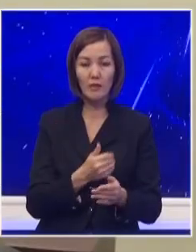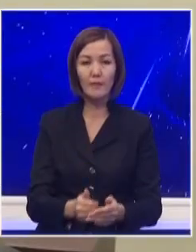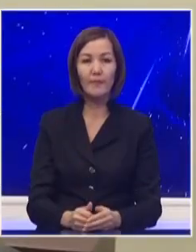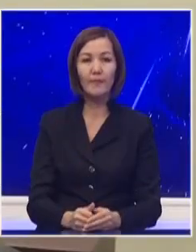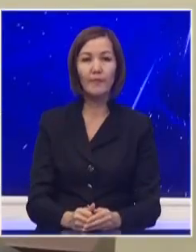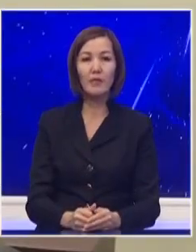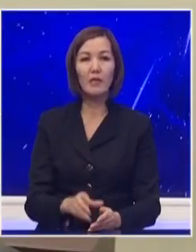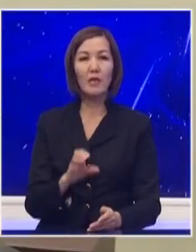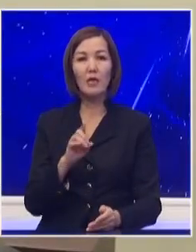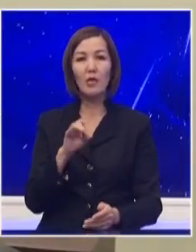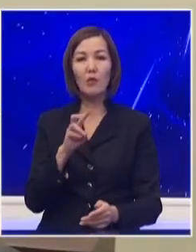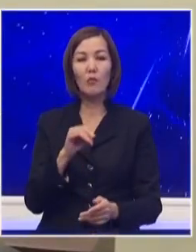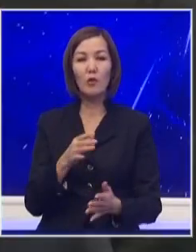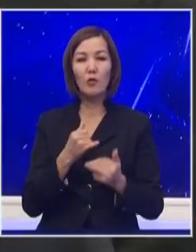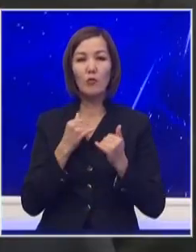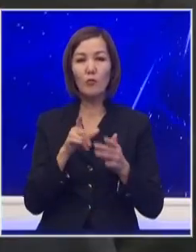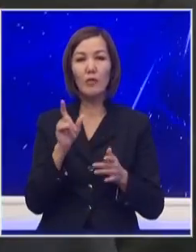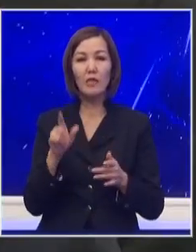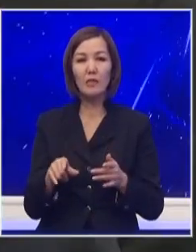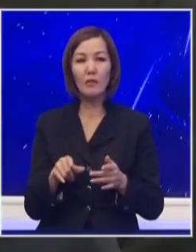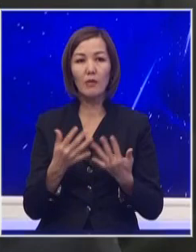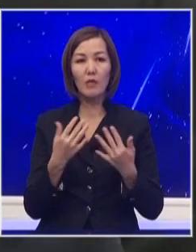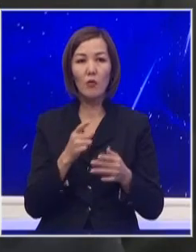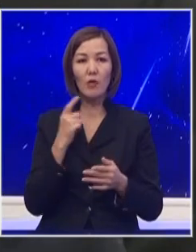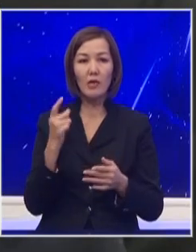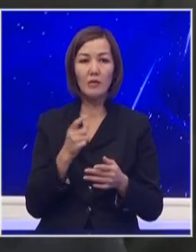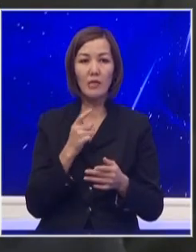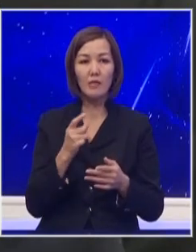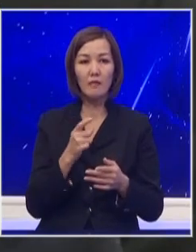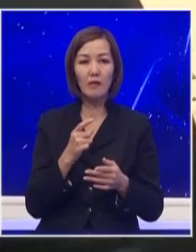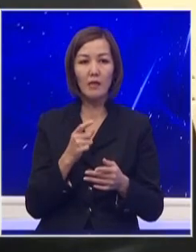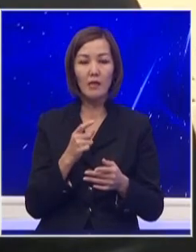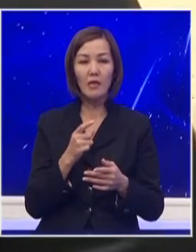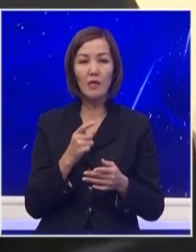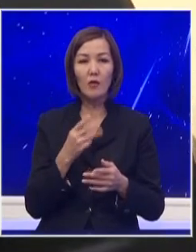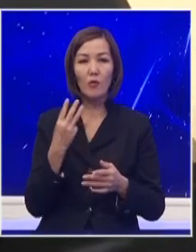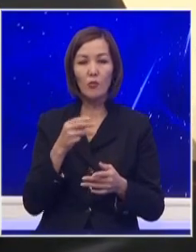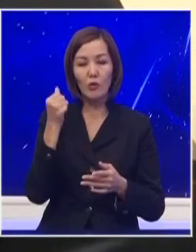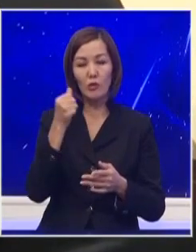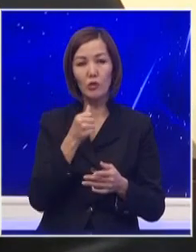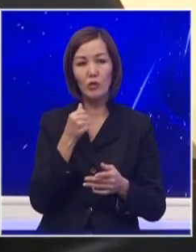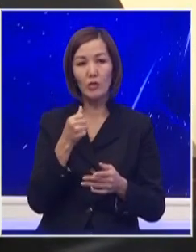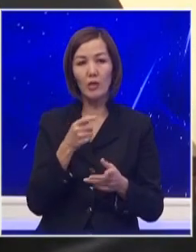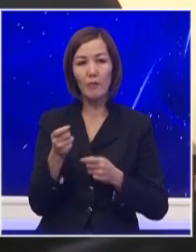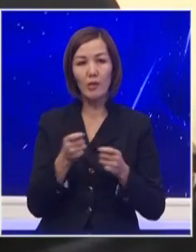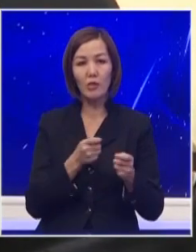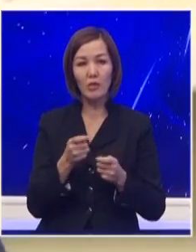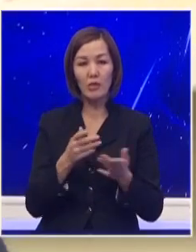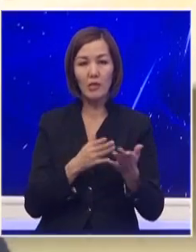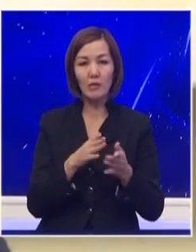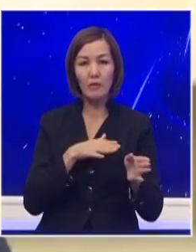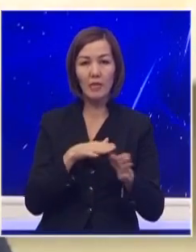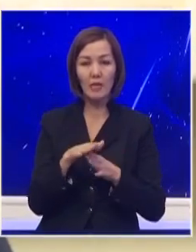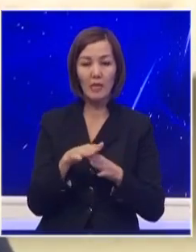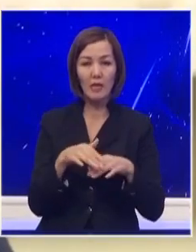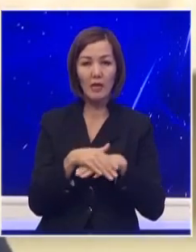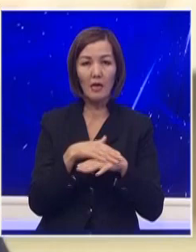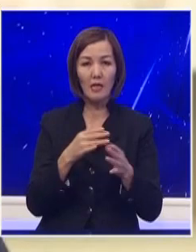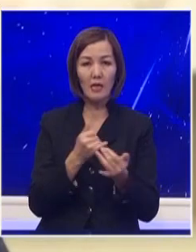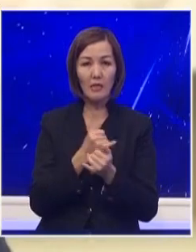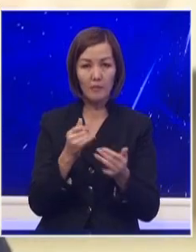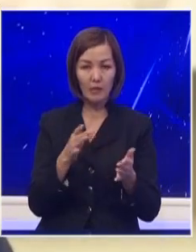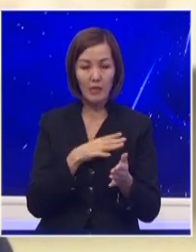соғыстың болып атқанын ол ана ретінде жүрегімізді ашып ауырады. Бұндай біз елімізде болмаса осындағы бір дипломатиялық